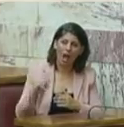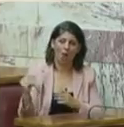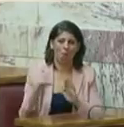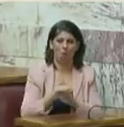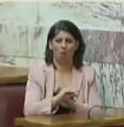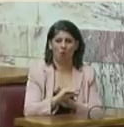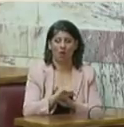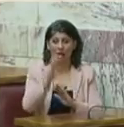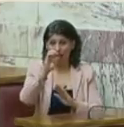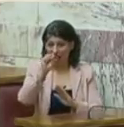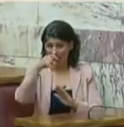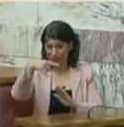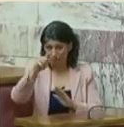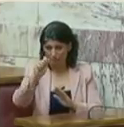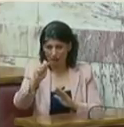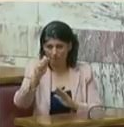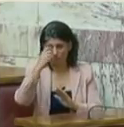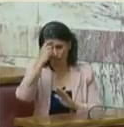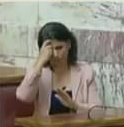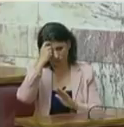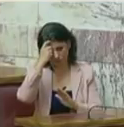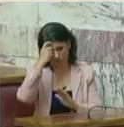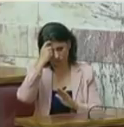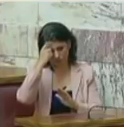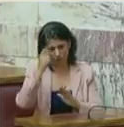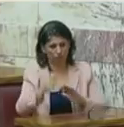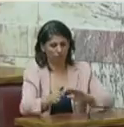Το ΕΣΠΑ, το οποίο ειρήστο εμπαρόδο,